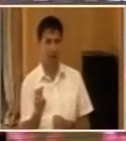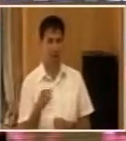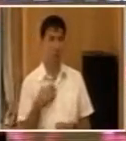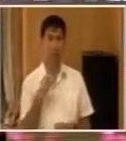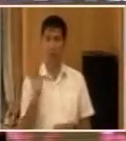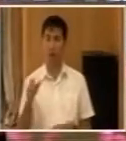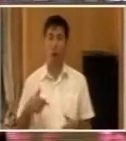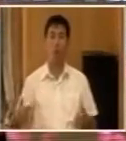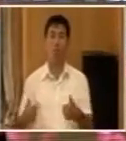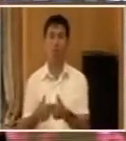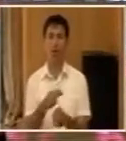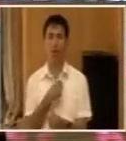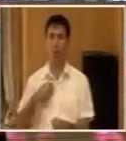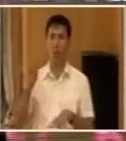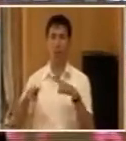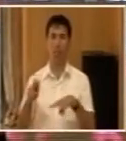për të marrë atë që s'u takon.